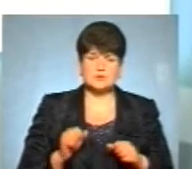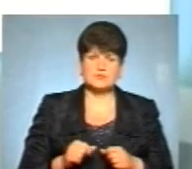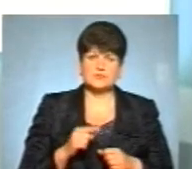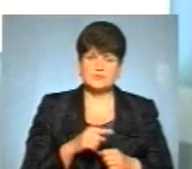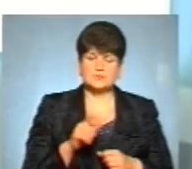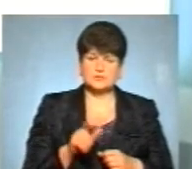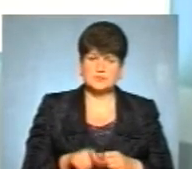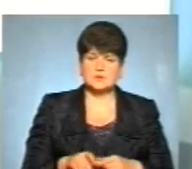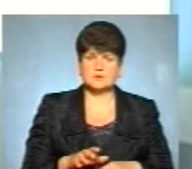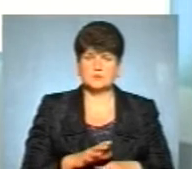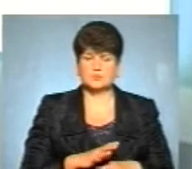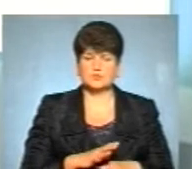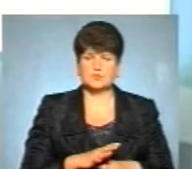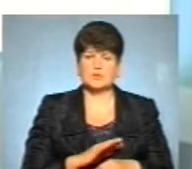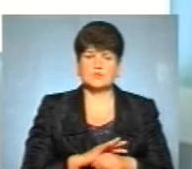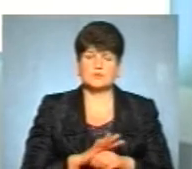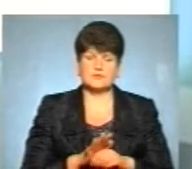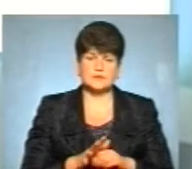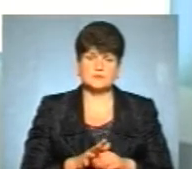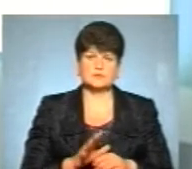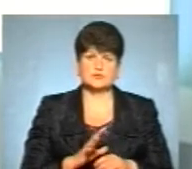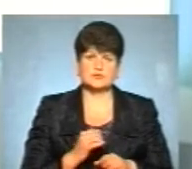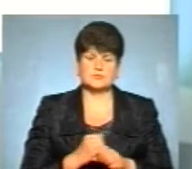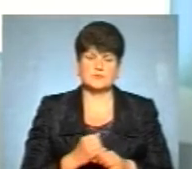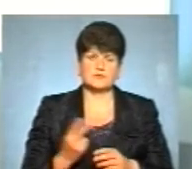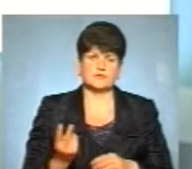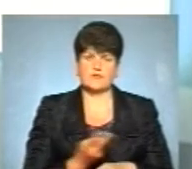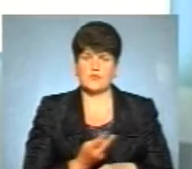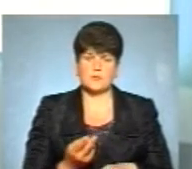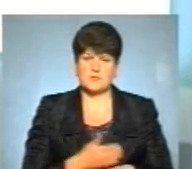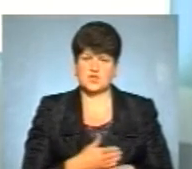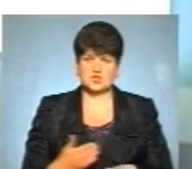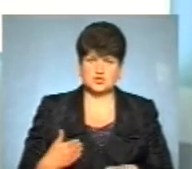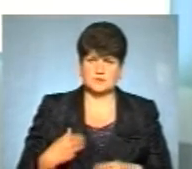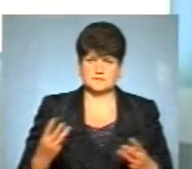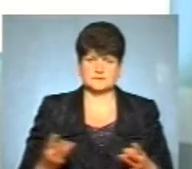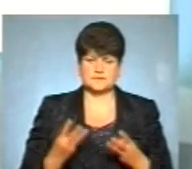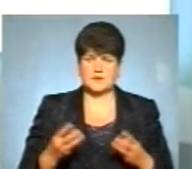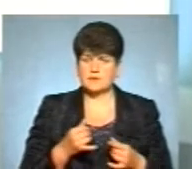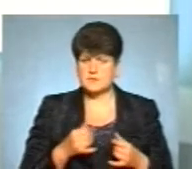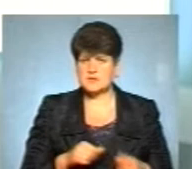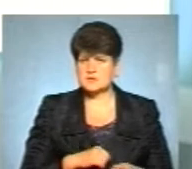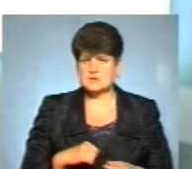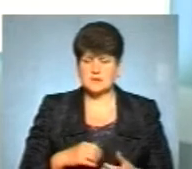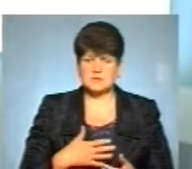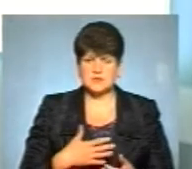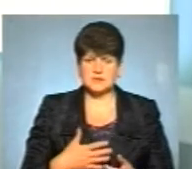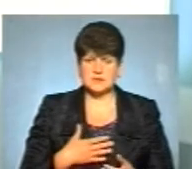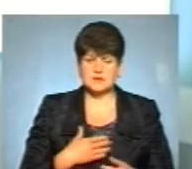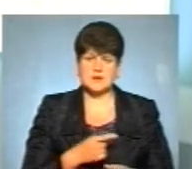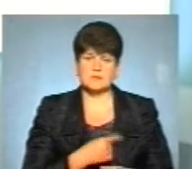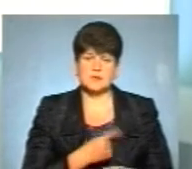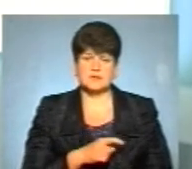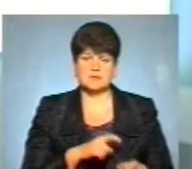і спричинена COVID-19 двобічна пневмонія. Ось, якщо вже він не міг самостійно дихати, і медики його перевели на